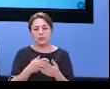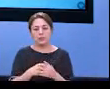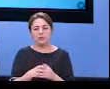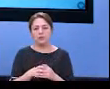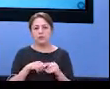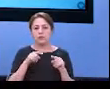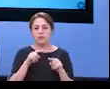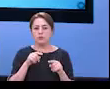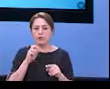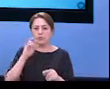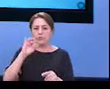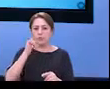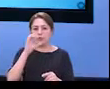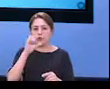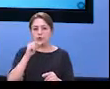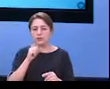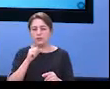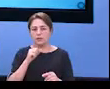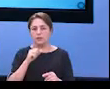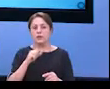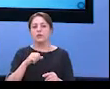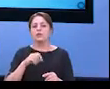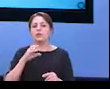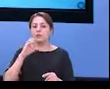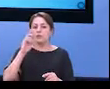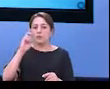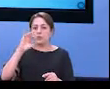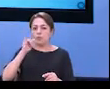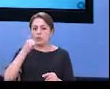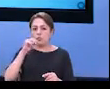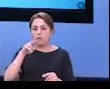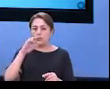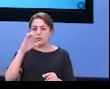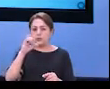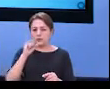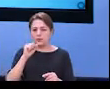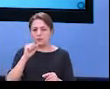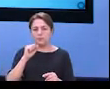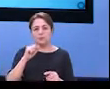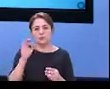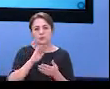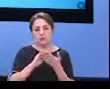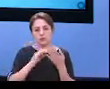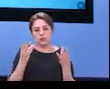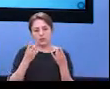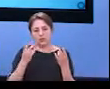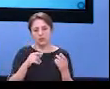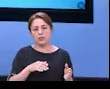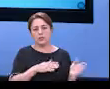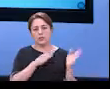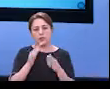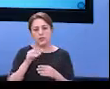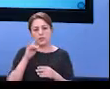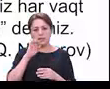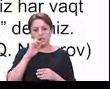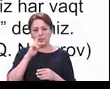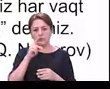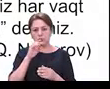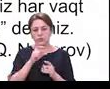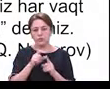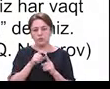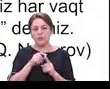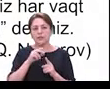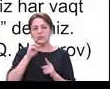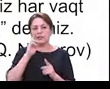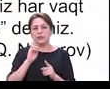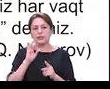Demak, bo'lsa so'zi bo'lsa shaklida ifodalanish kerak edi. Keyingi xato so'zimiz